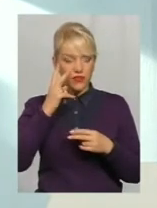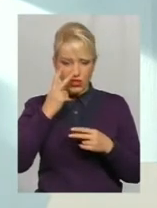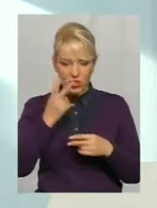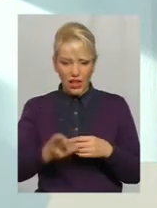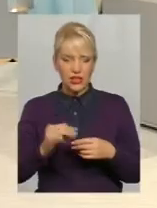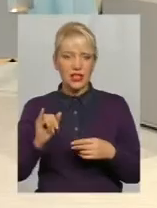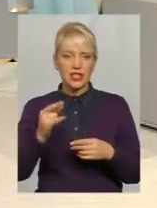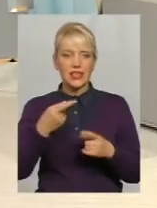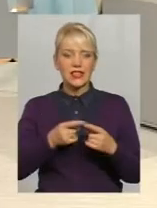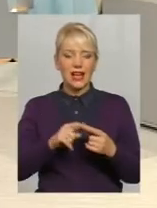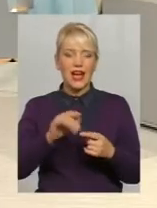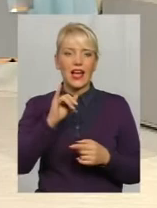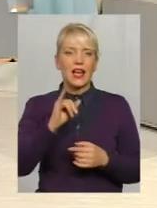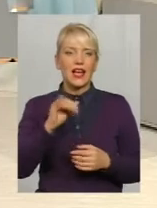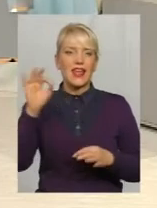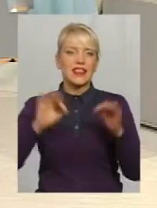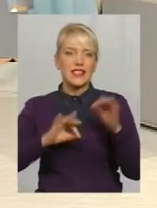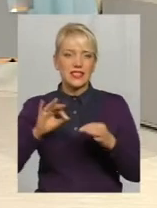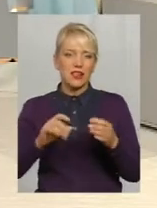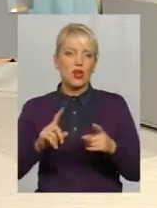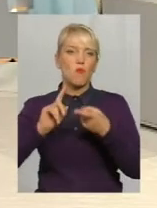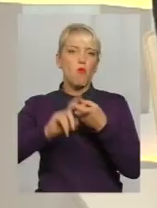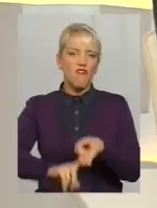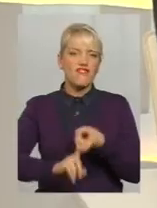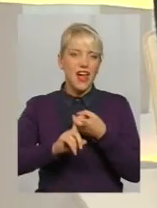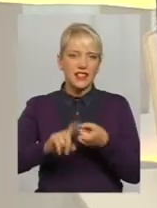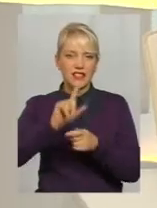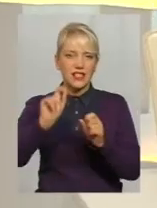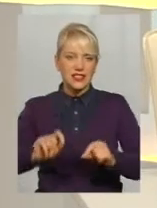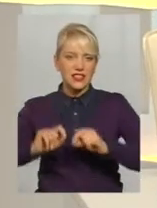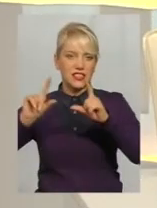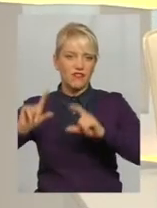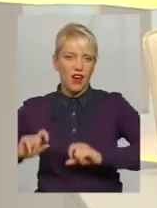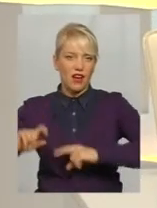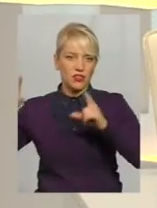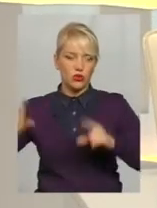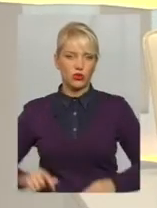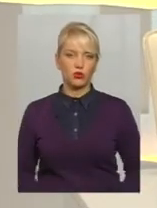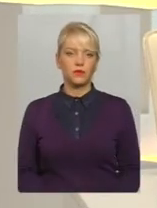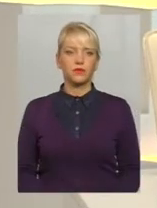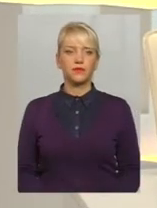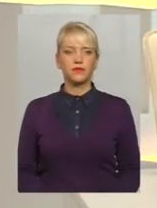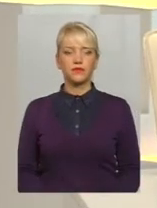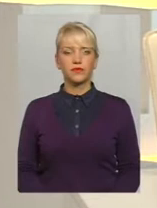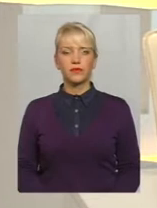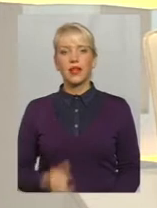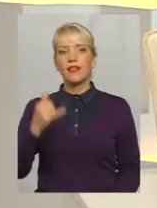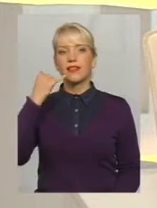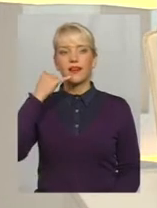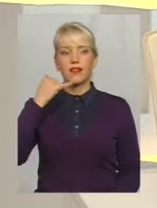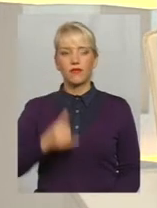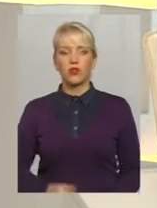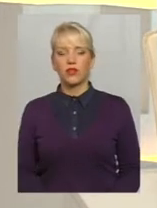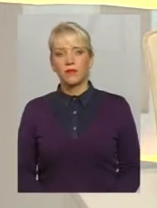сама індексація, пов'язана з інфляцією, теж має бути. Маємо телефонний дзвінок, слухаємо вас.